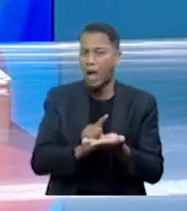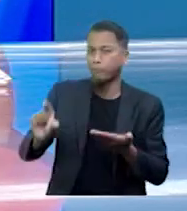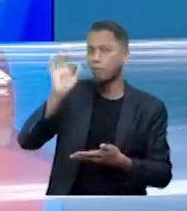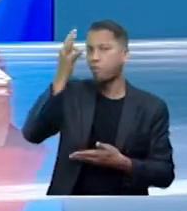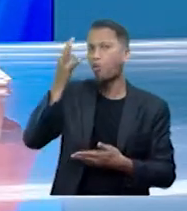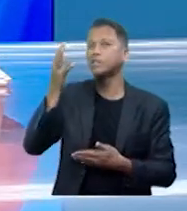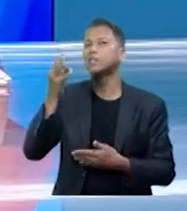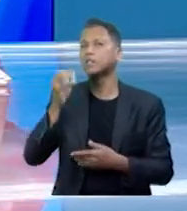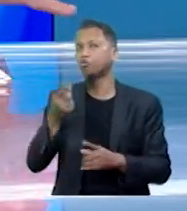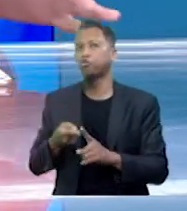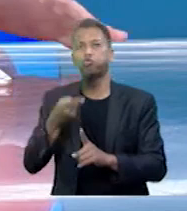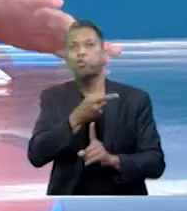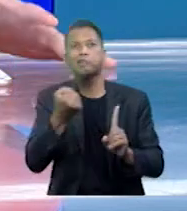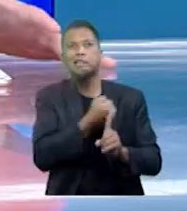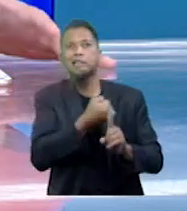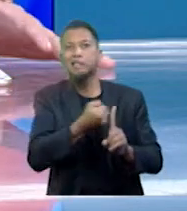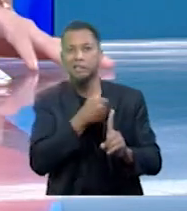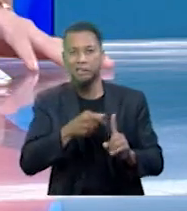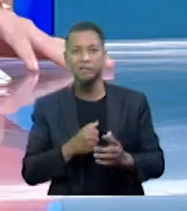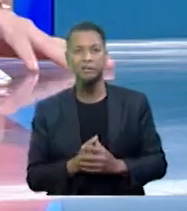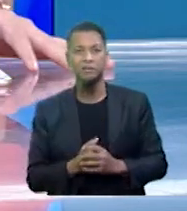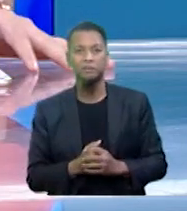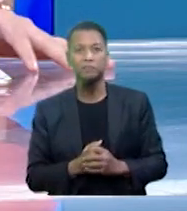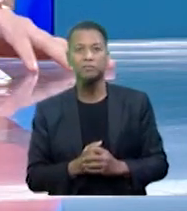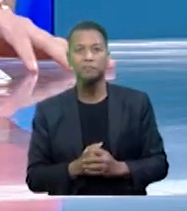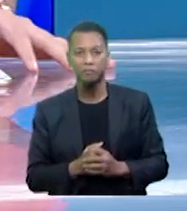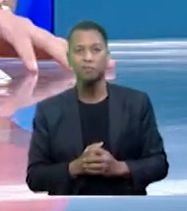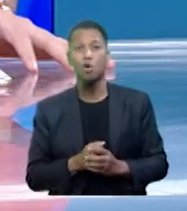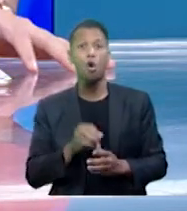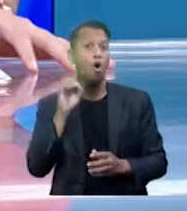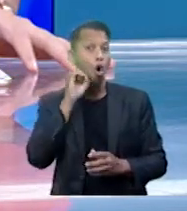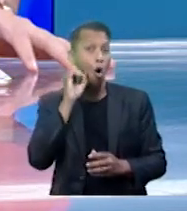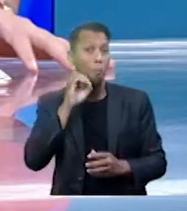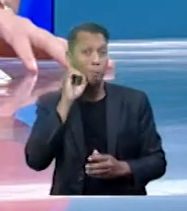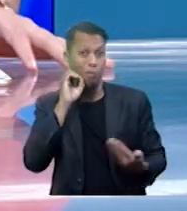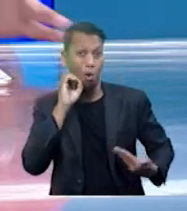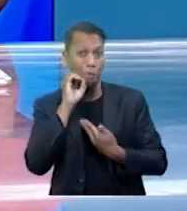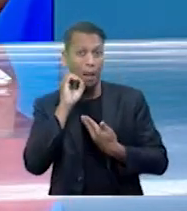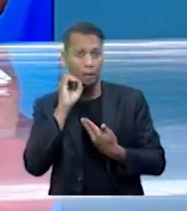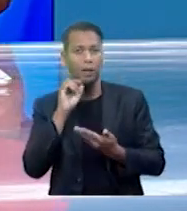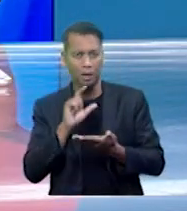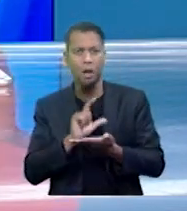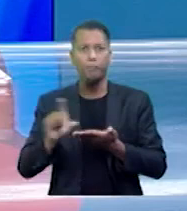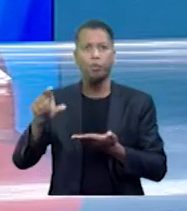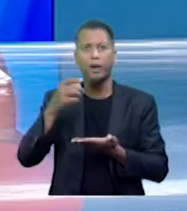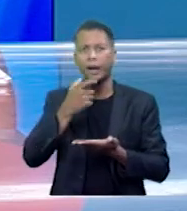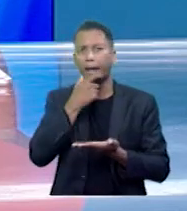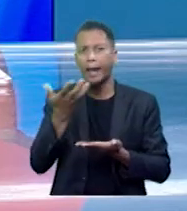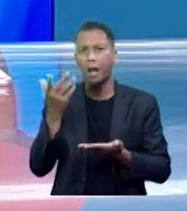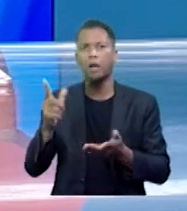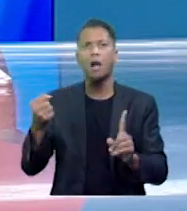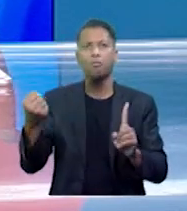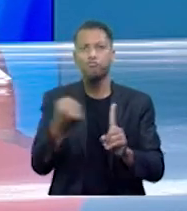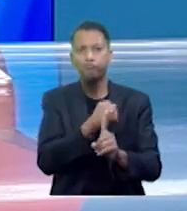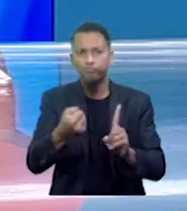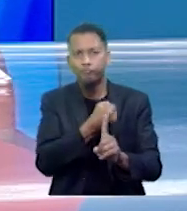atas tuduhan penganiayaan. Pelaku pencabulan tak lain paman korban, melaporkan balik sang nenek atas dugaan penganiayaan